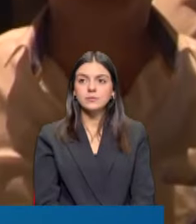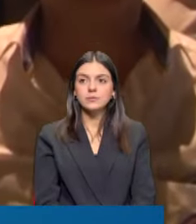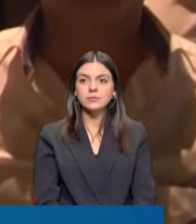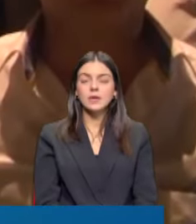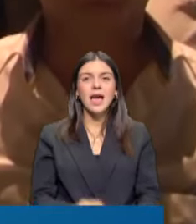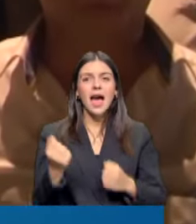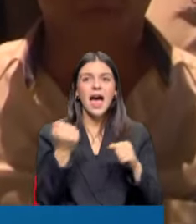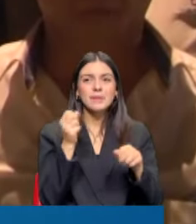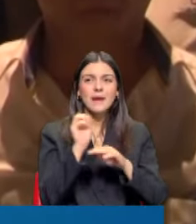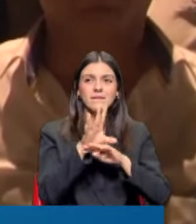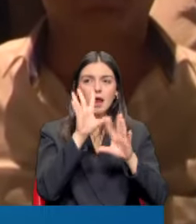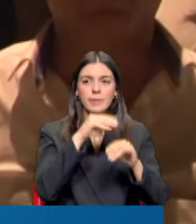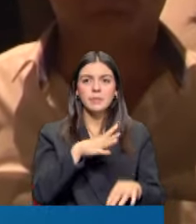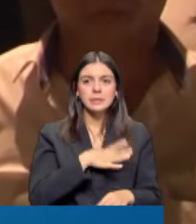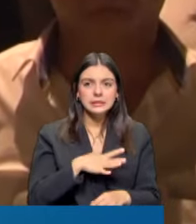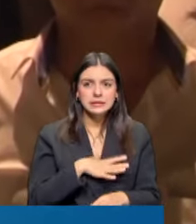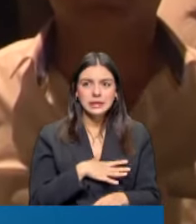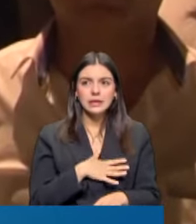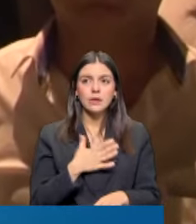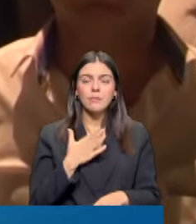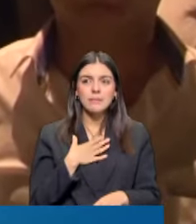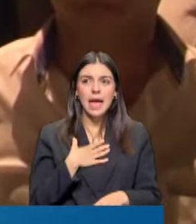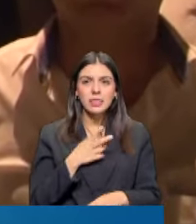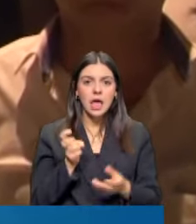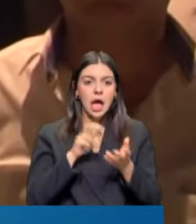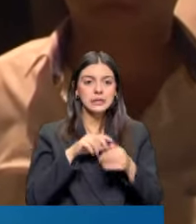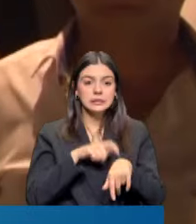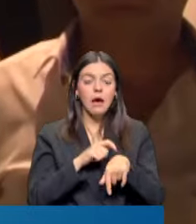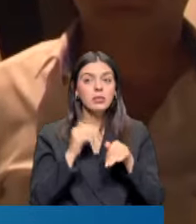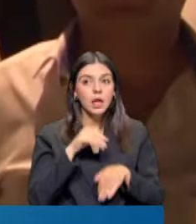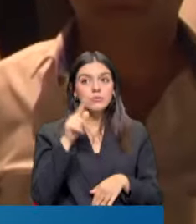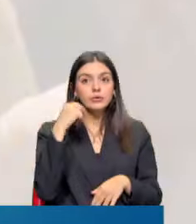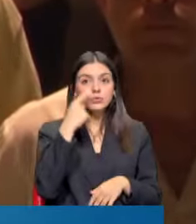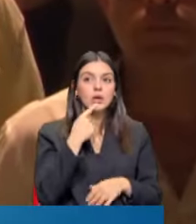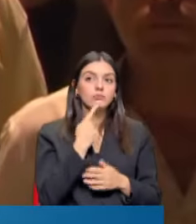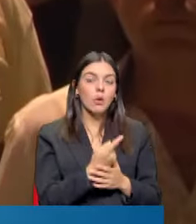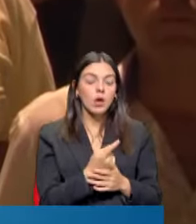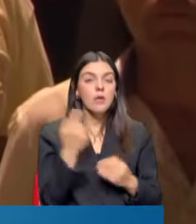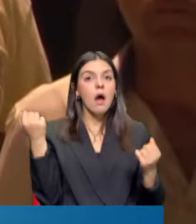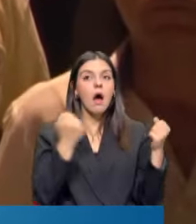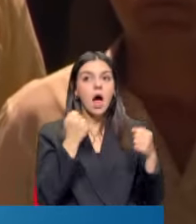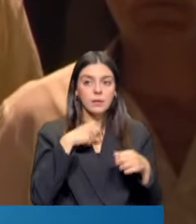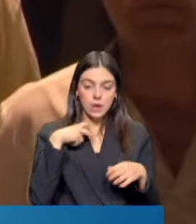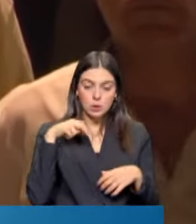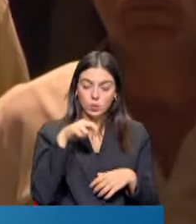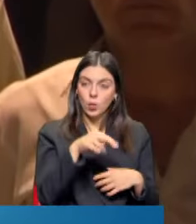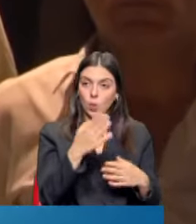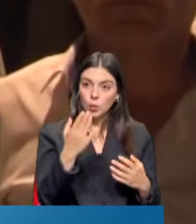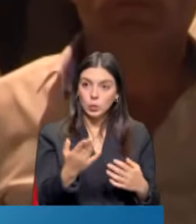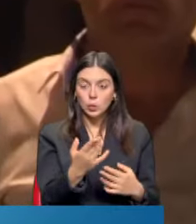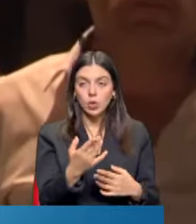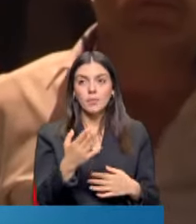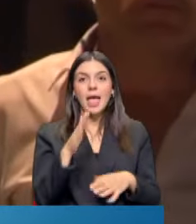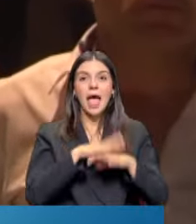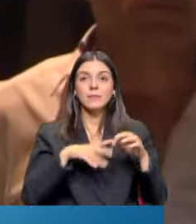Aracın farlarını kapatmamı istedi. Ben de kalkış saatimin geldiğini söyledim. Aracı doğru yöneldim. Elinde